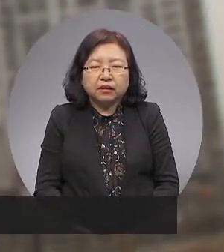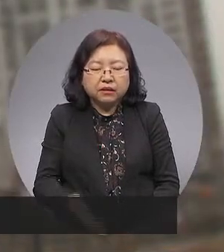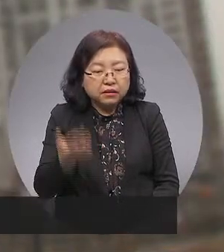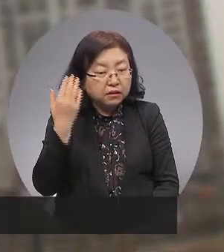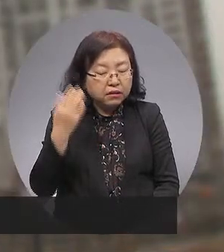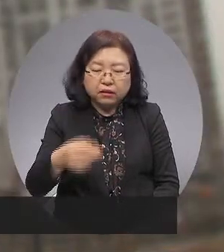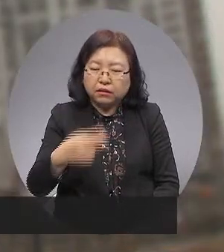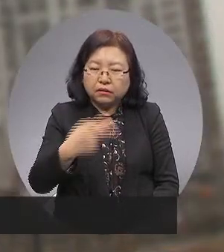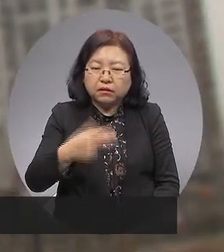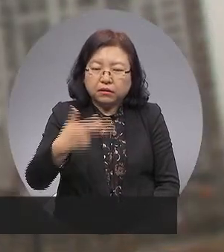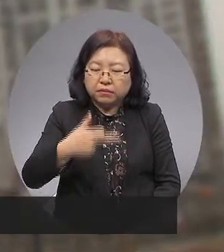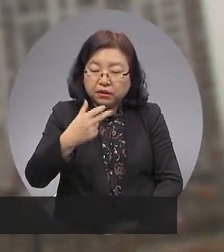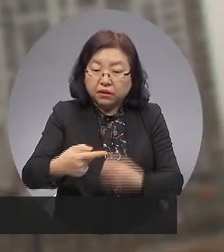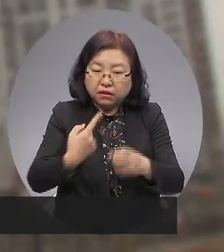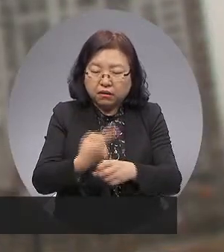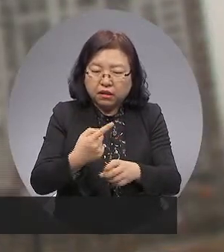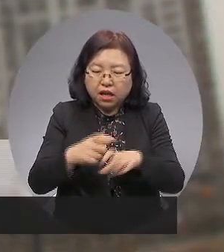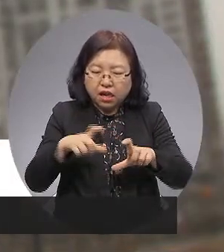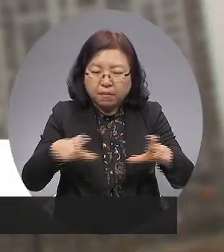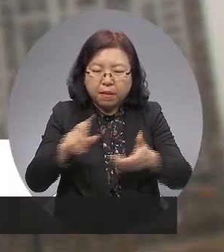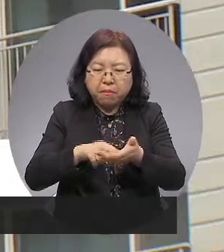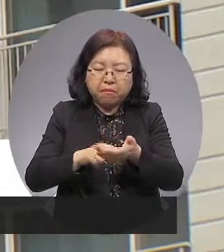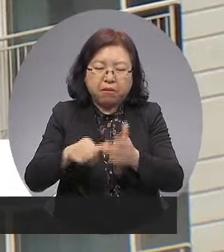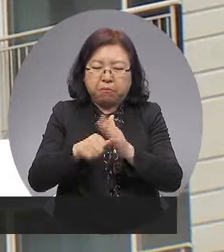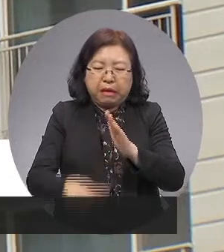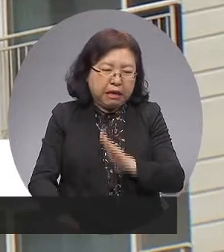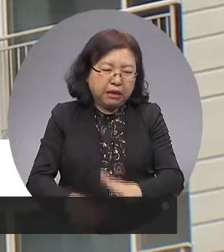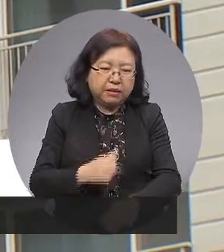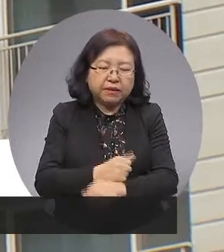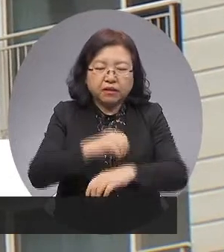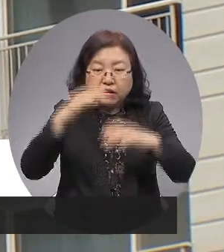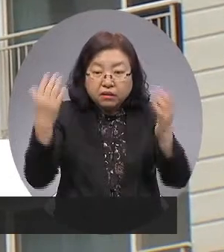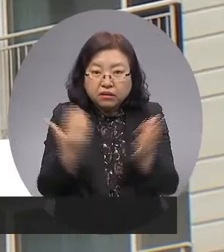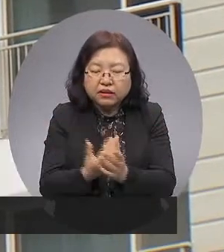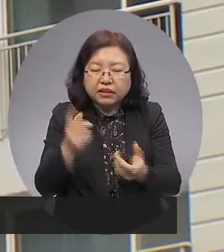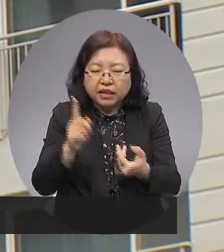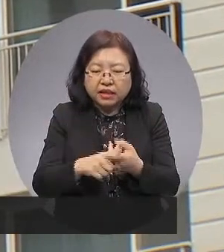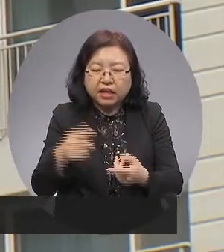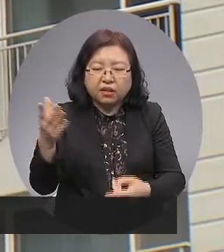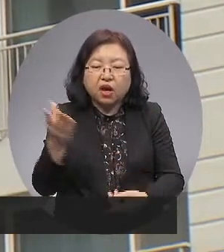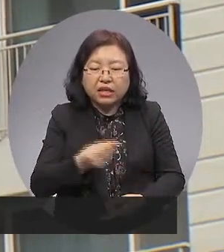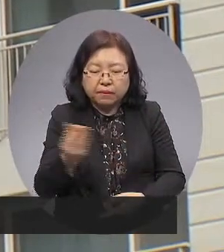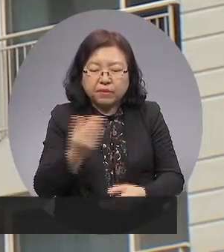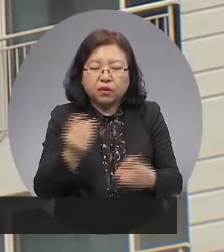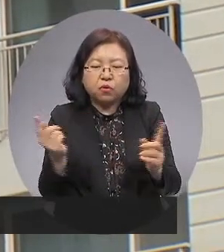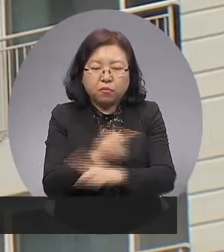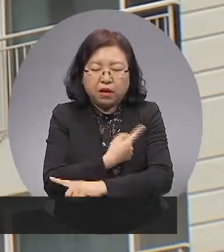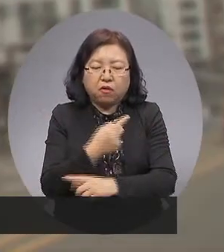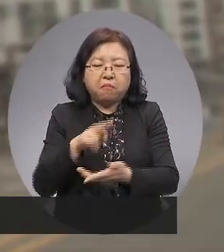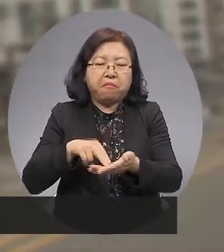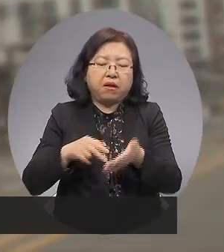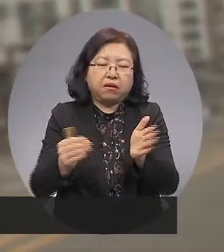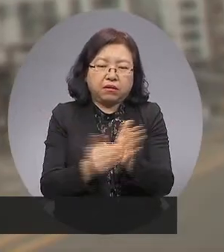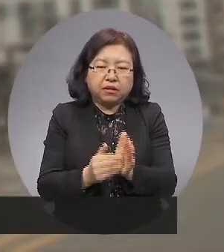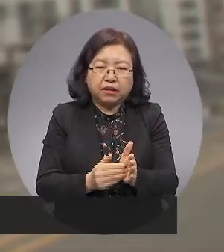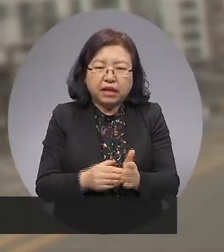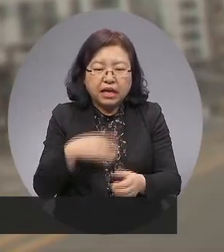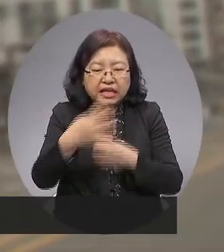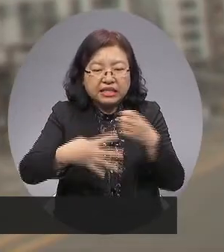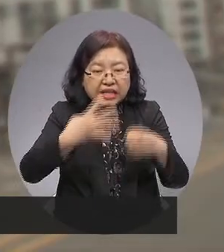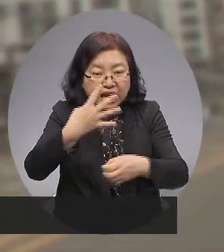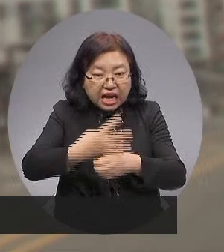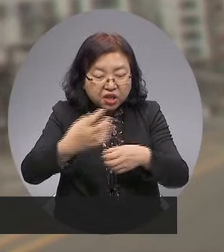지난 2017년 일반 분양에 실패해 970세대 전물량을 임대로 공급한 한 민간 아파트. 4년이 임대